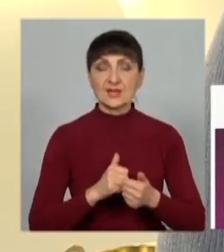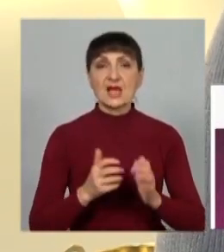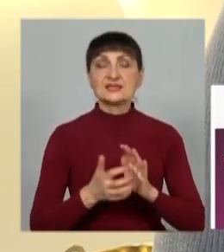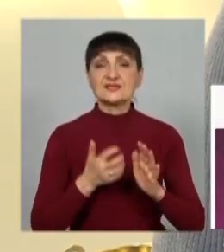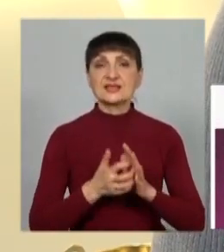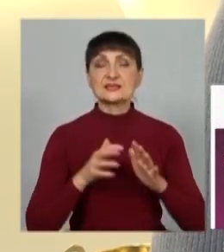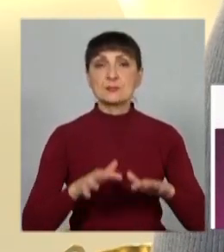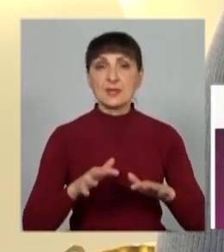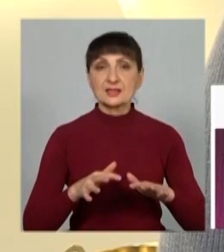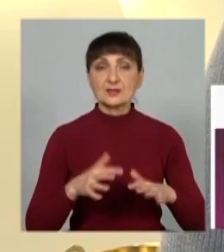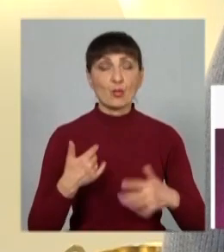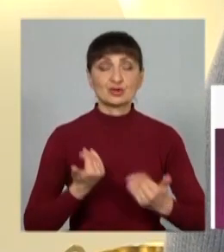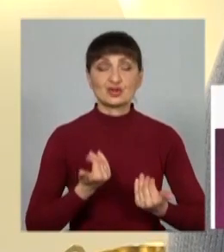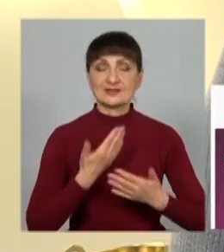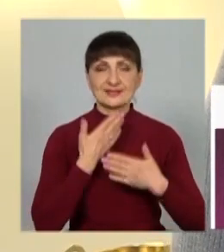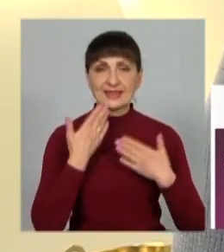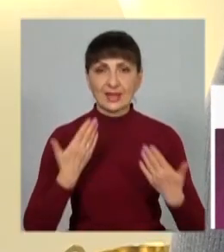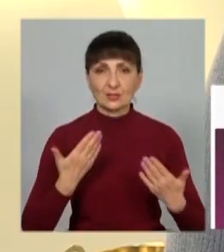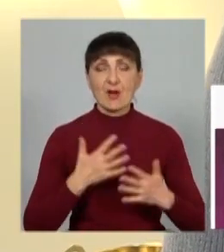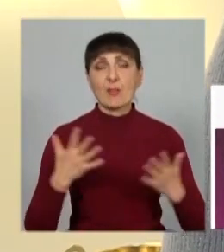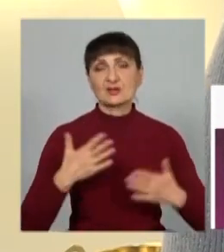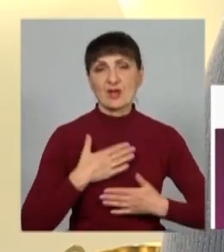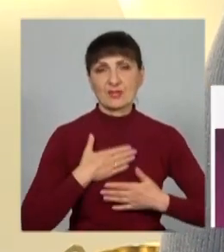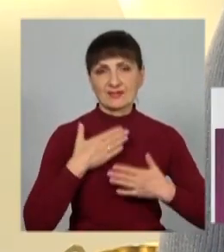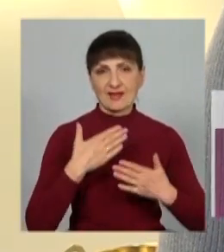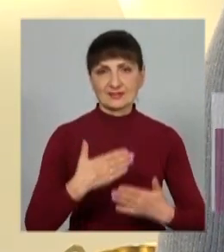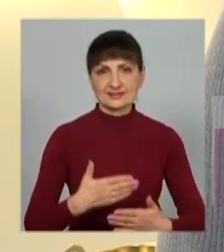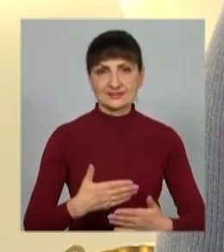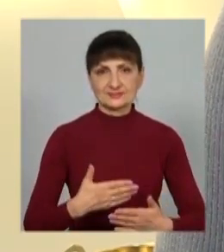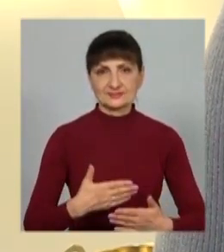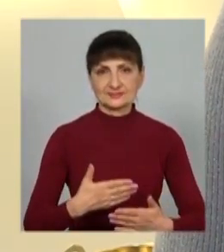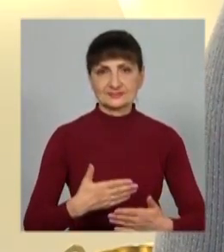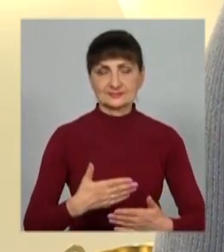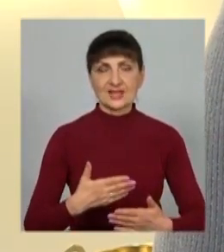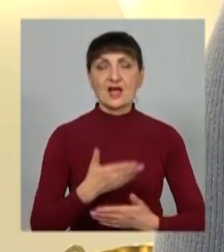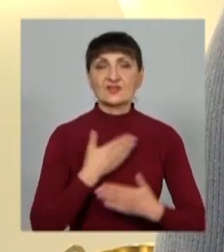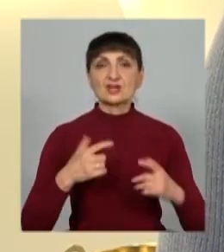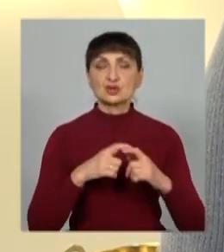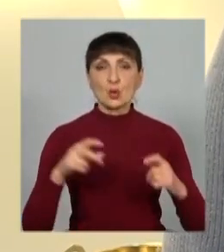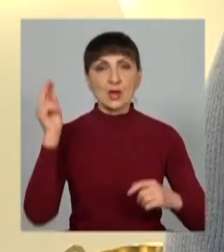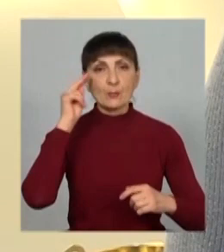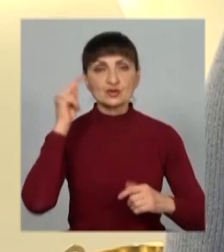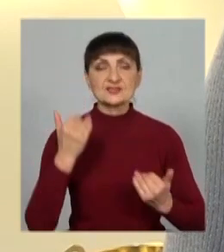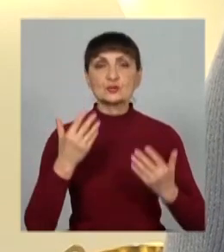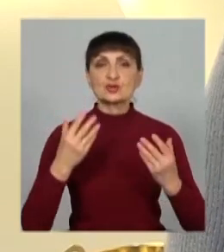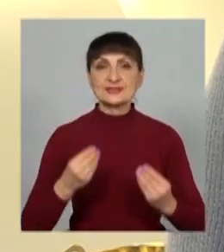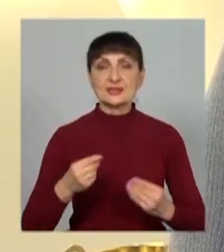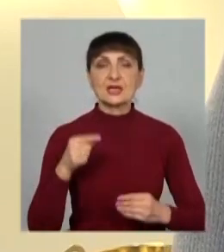дефицит посадочных мест исчерпан. За что большая благодарность. В нашей школе обучается на сегодняшний